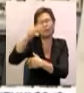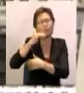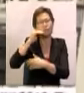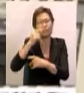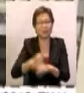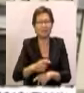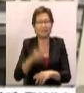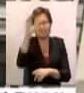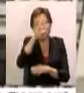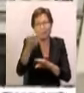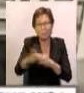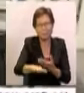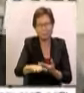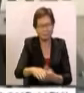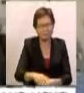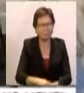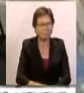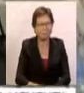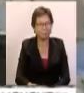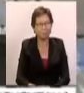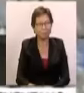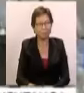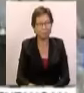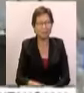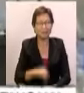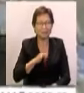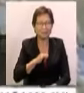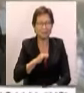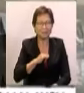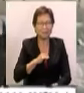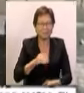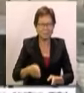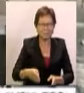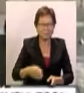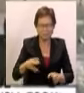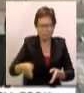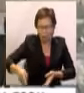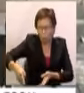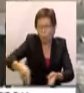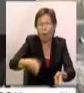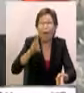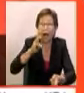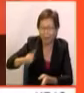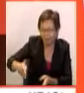Cari maut ni. Saya nak lompat, longkang pun tak berani.